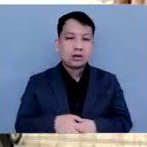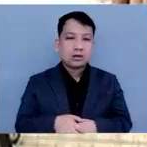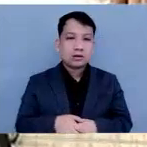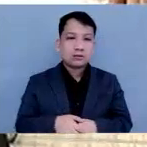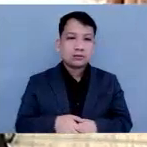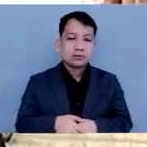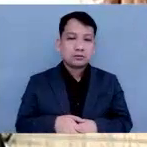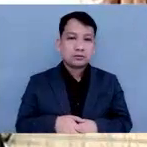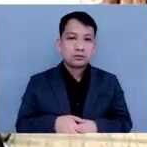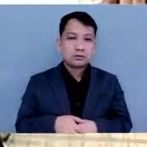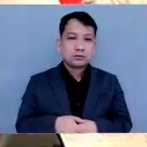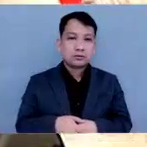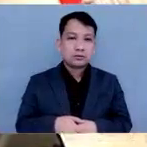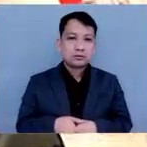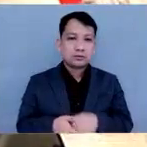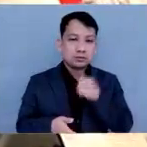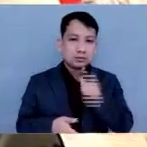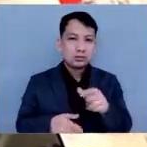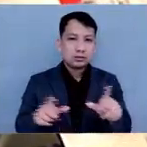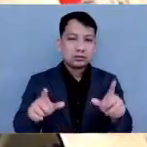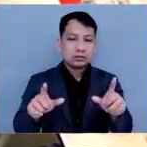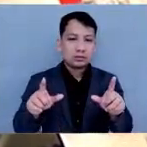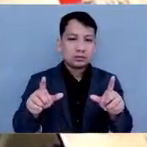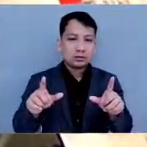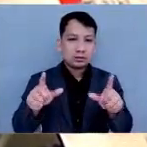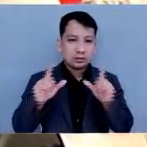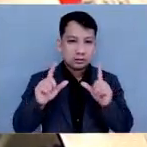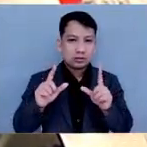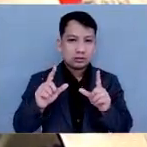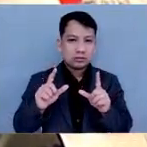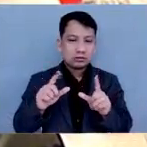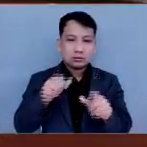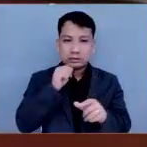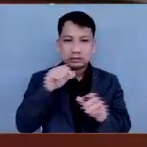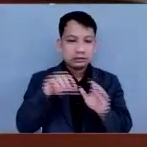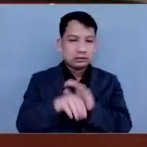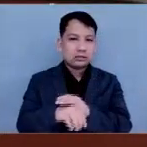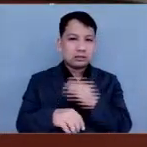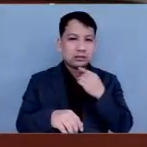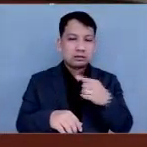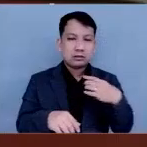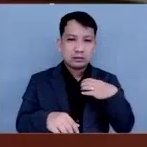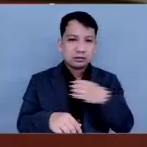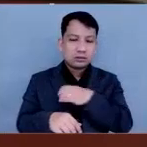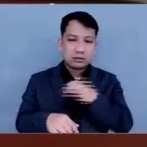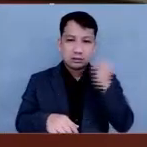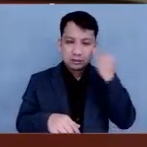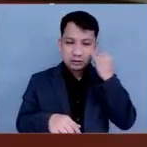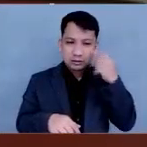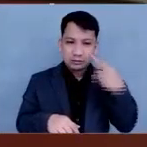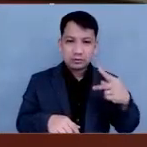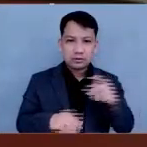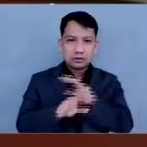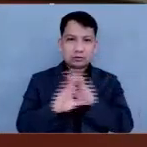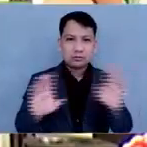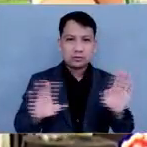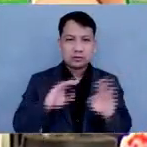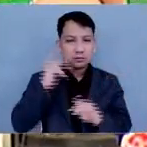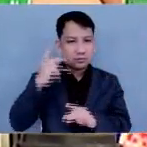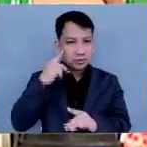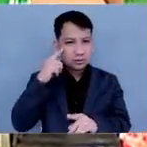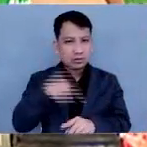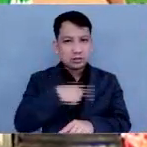Qualify lang po natin, hindi raw siya pugante dahil sa krimen. Okay. Sagot naman ni Congressman Johnny Pimentel, hindi nila pinupolitika si